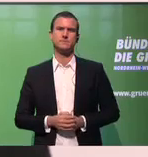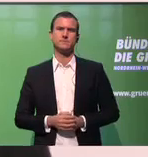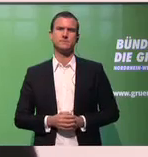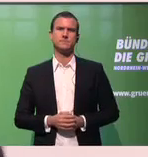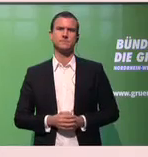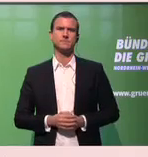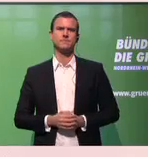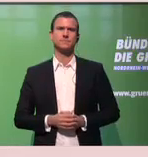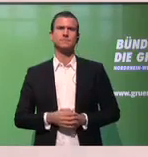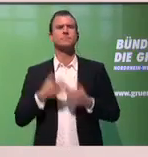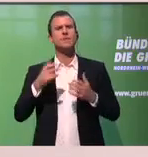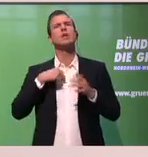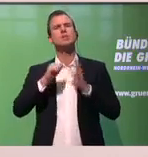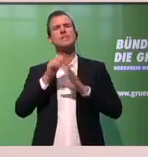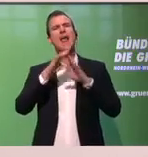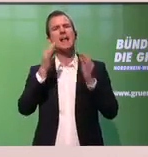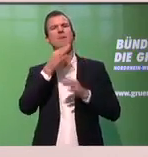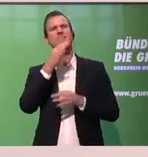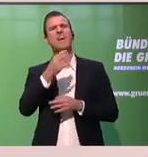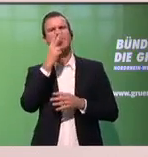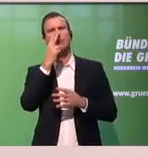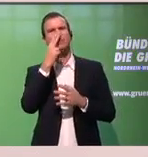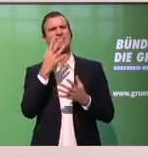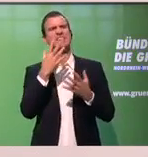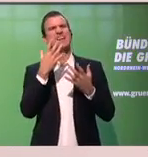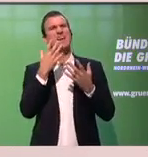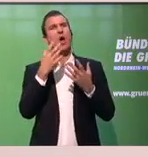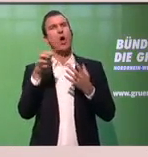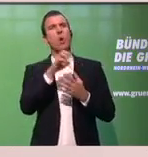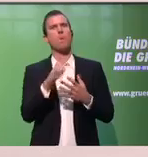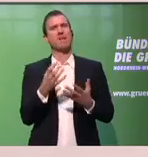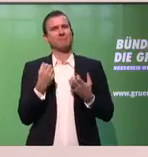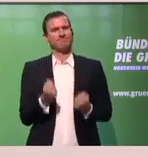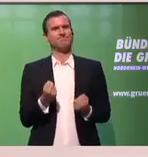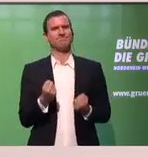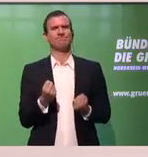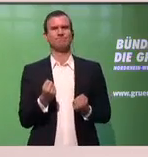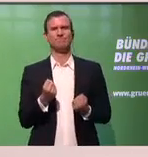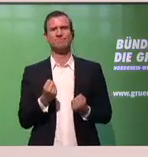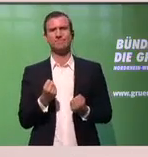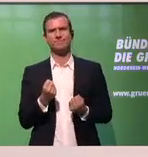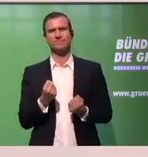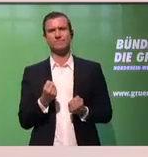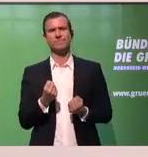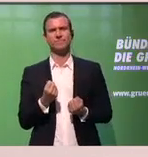Zunächst einmal zur allgemeinen Frage, die Frage der Festung Europa.